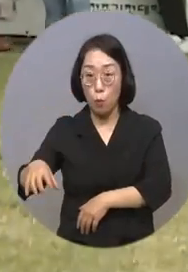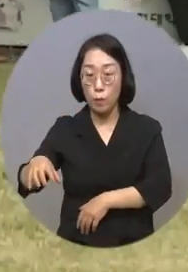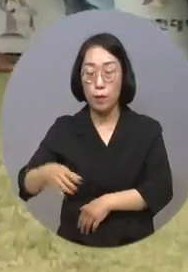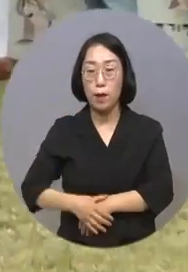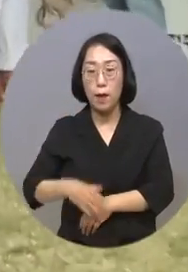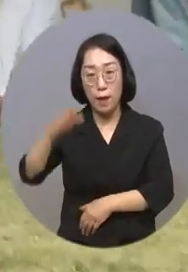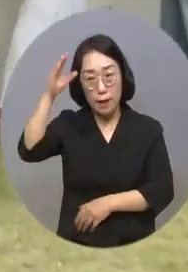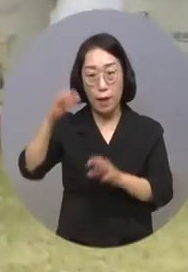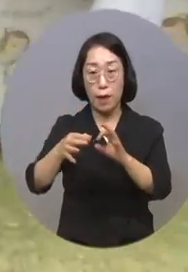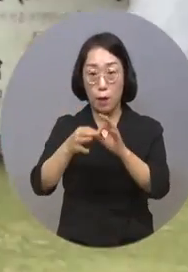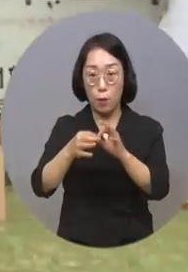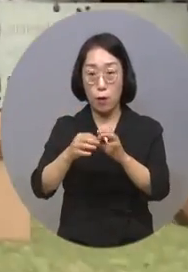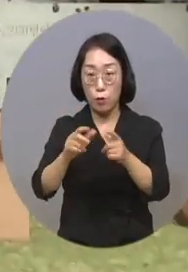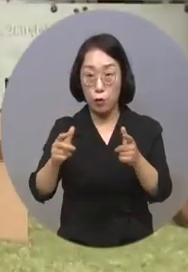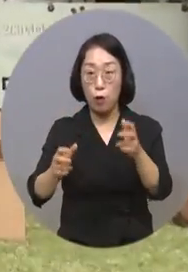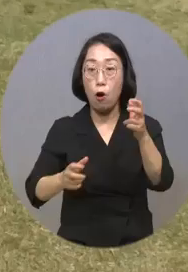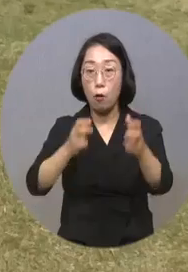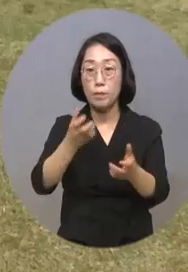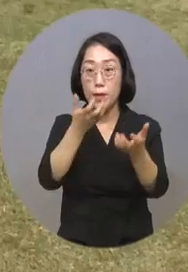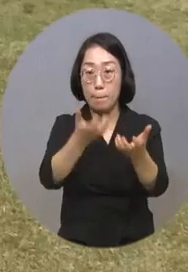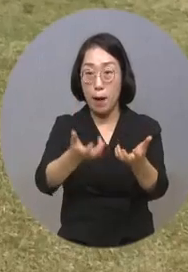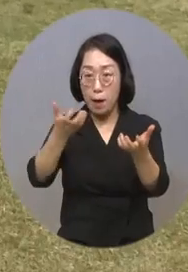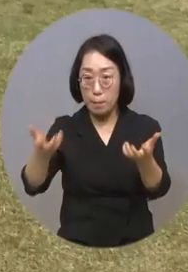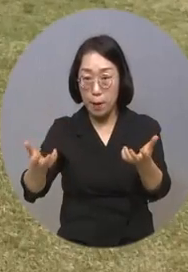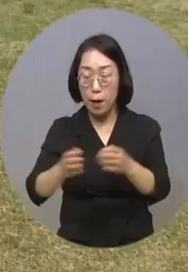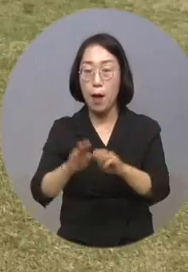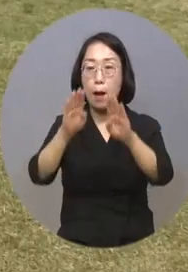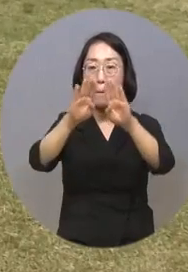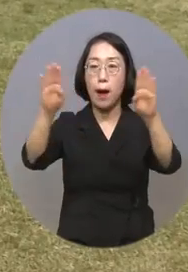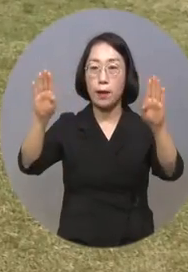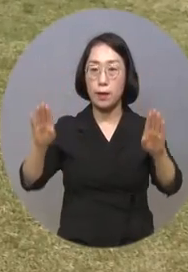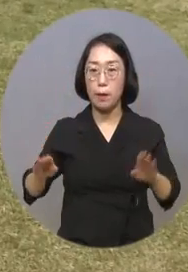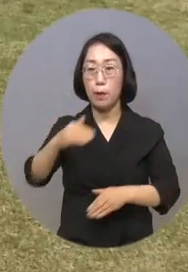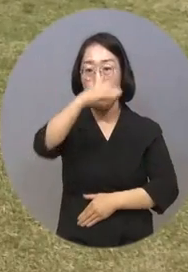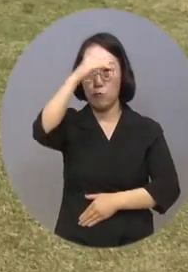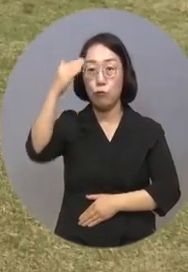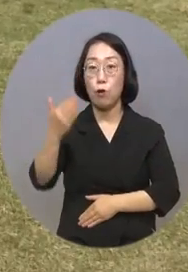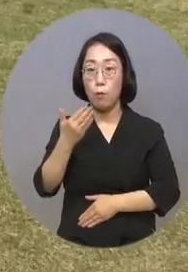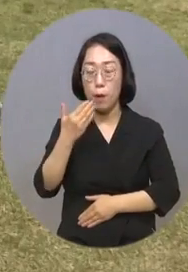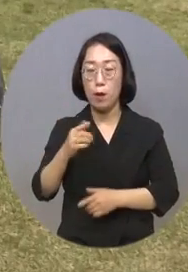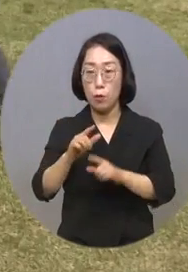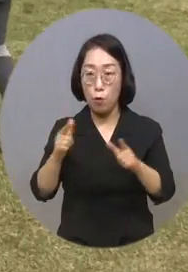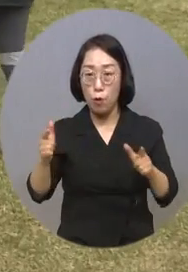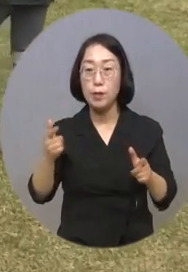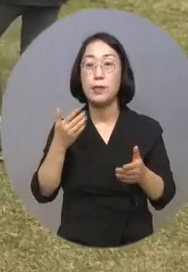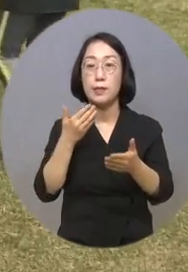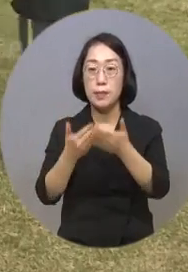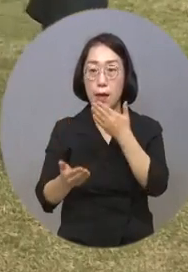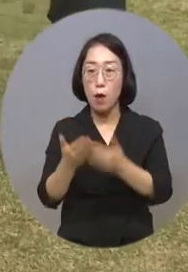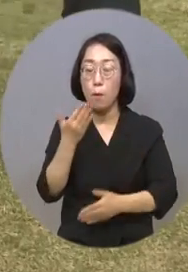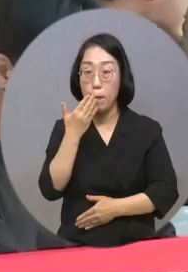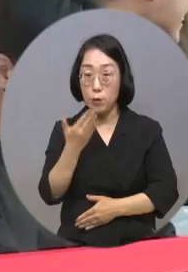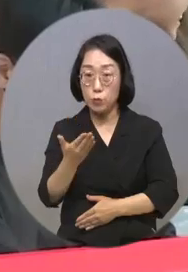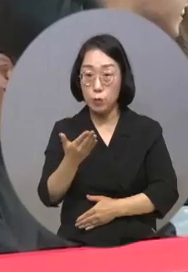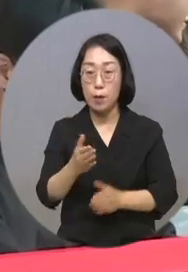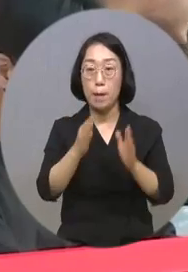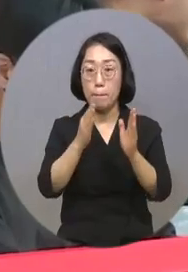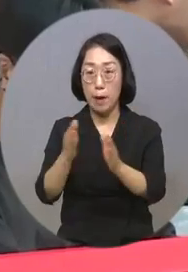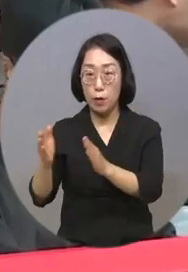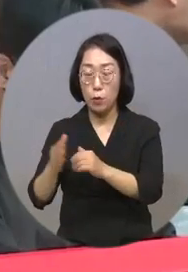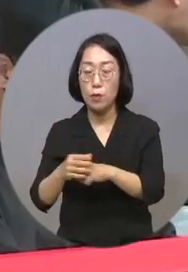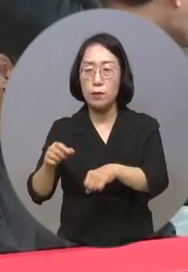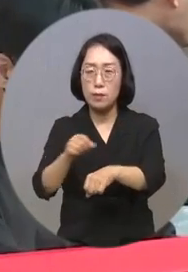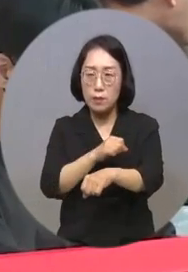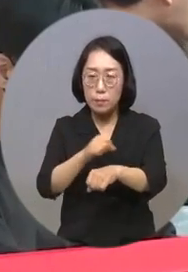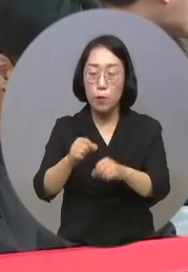반려견 관련해 많은 업체가 참가하여 애견 산업 박람회와 각종 반려동물 체험 행사 등 풍성한